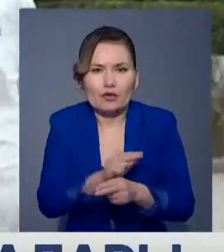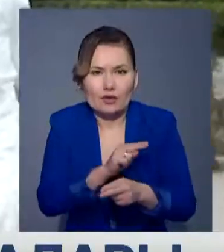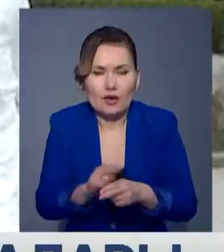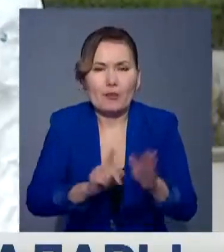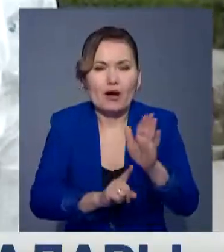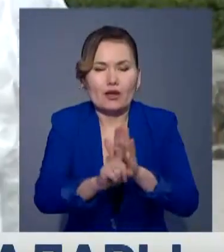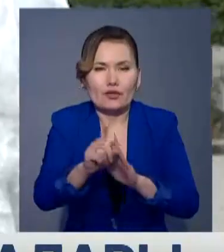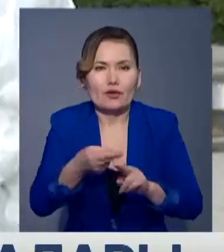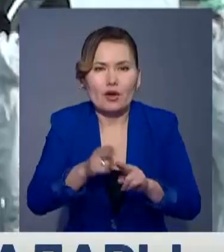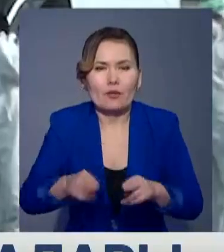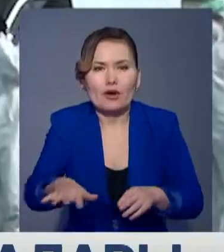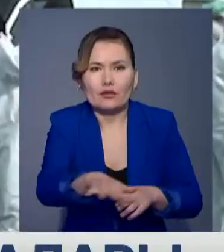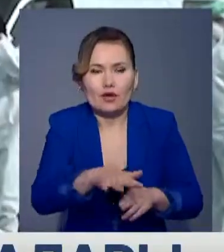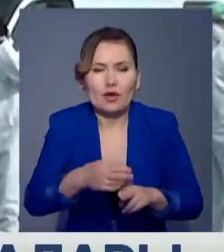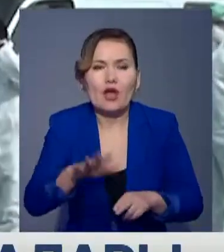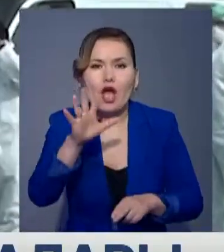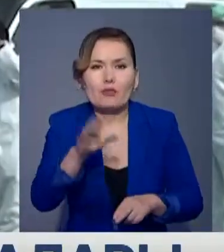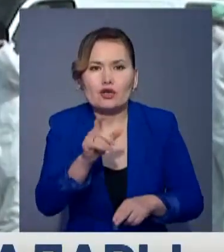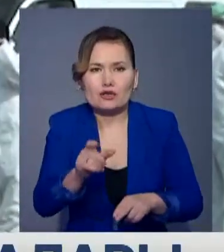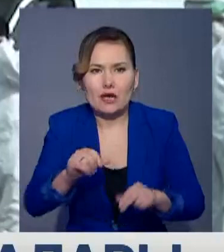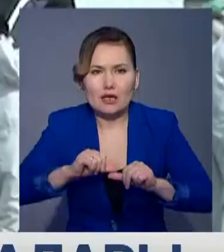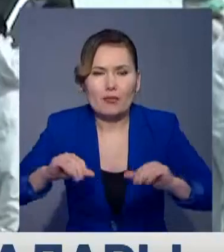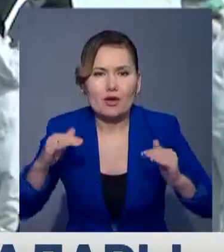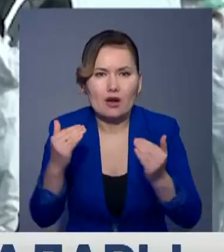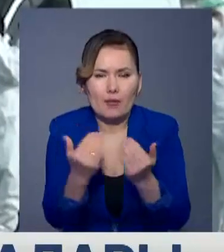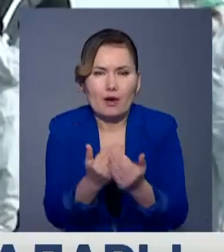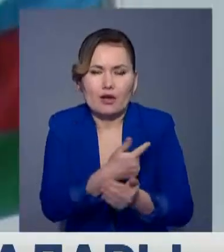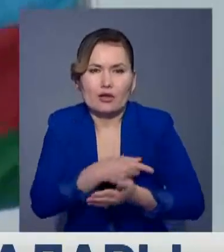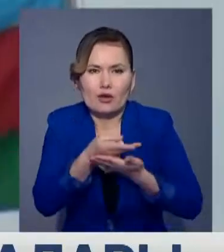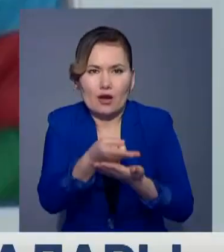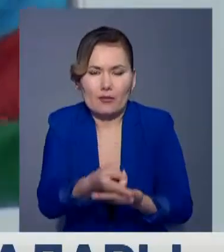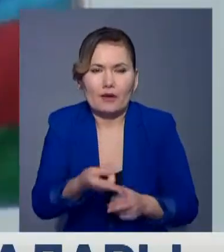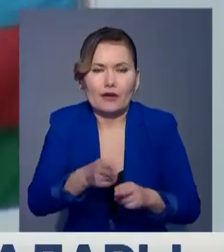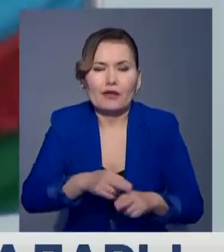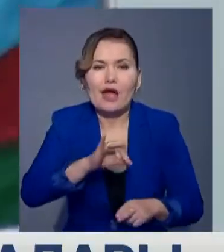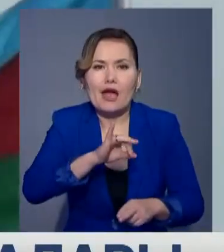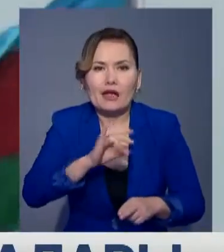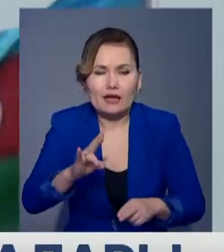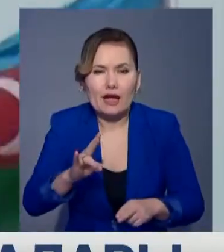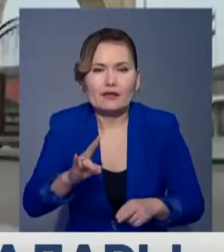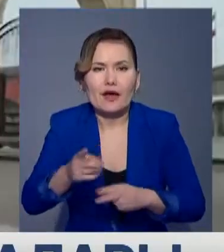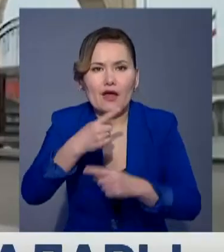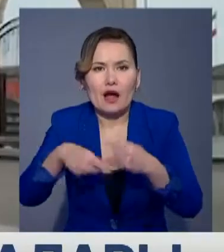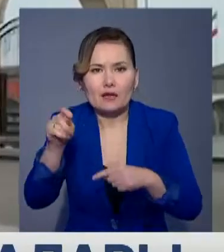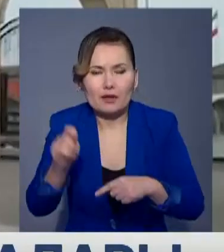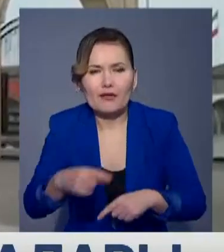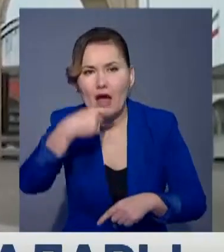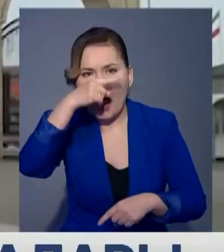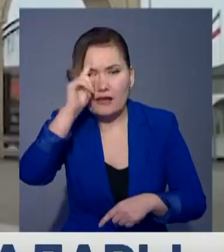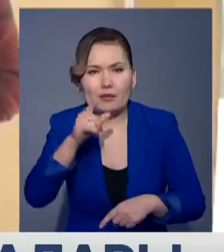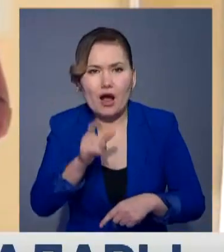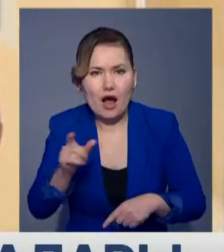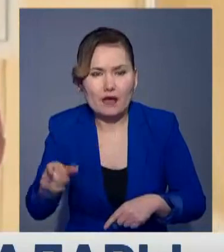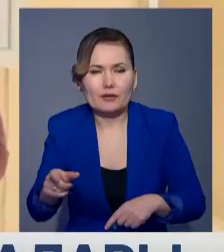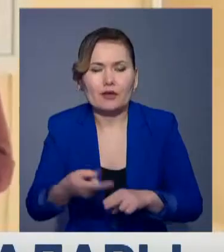Ел бойынша 500-дей адам карантинге алынды. Олардың көбі Ираннан қайтып келген Әзербайжан азаматтары. Арасында